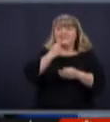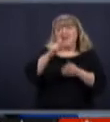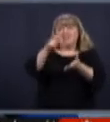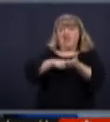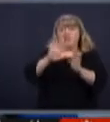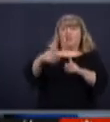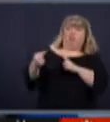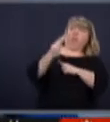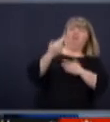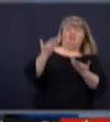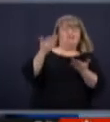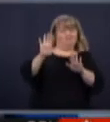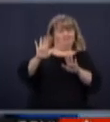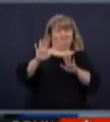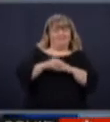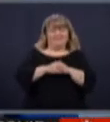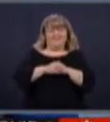tout.